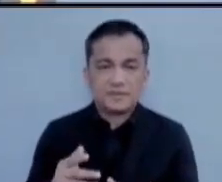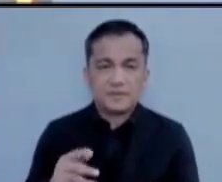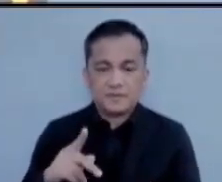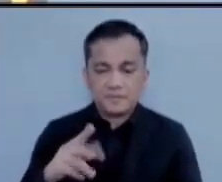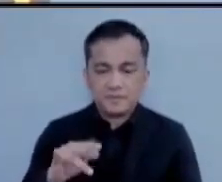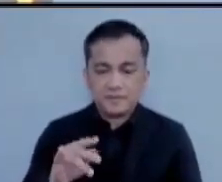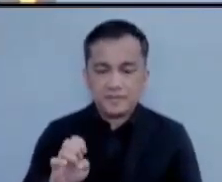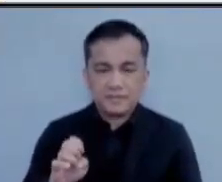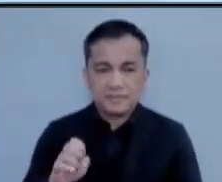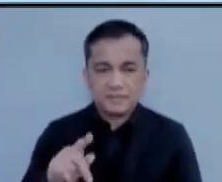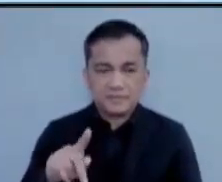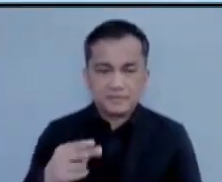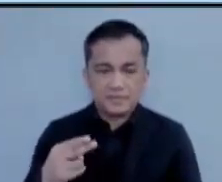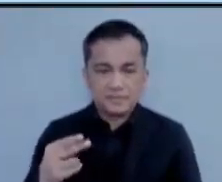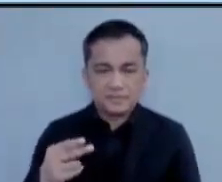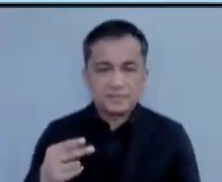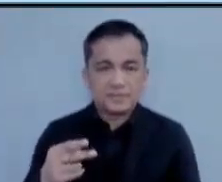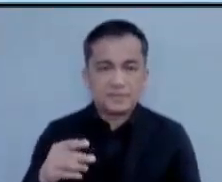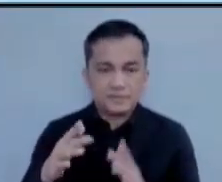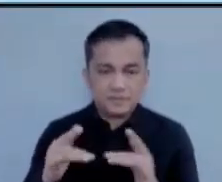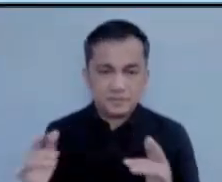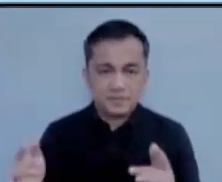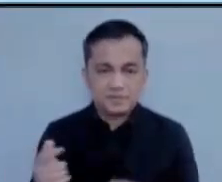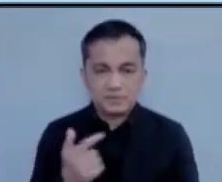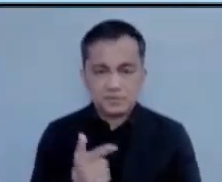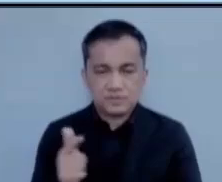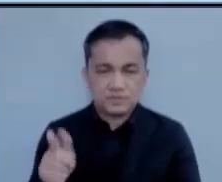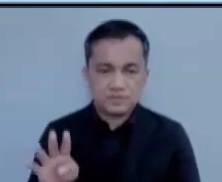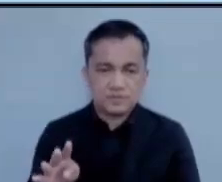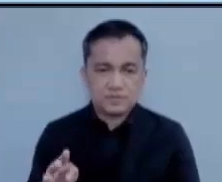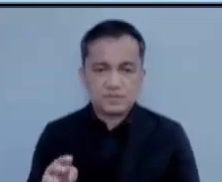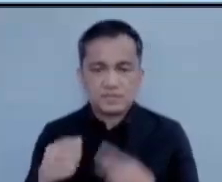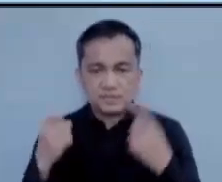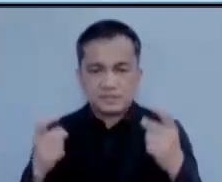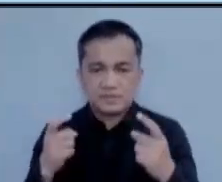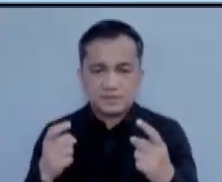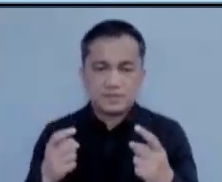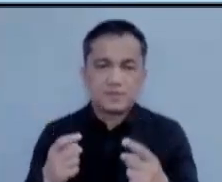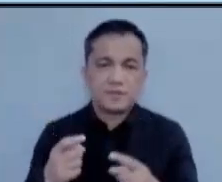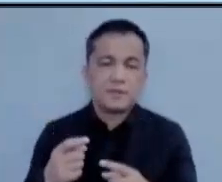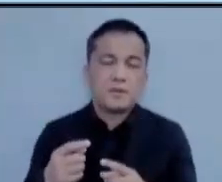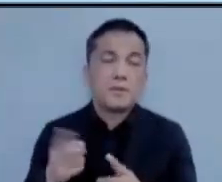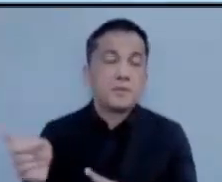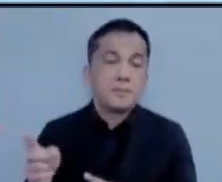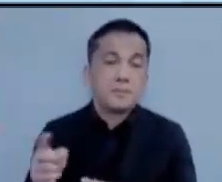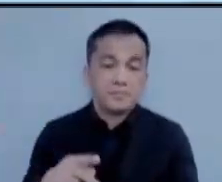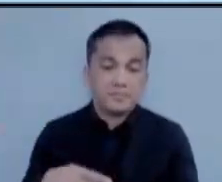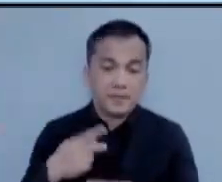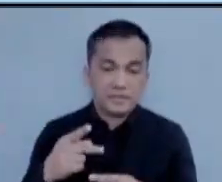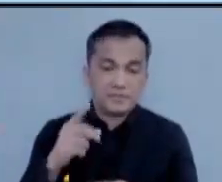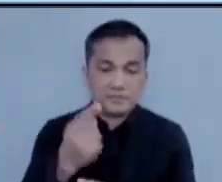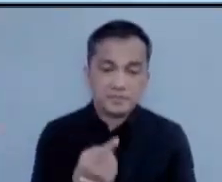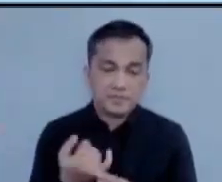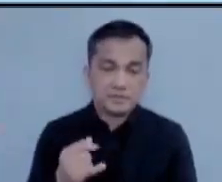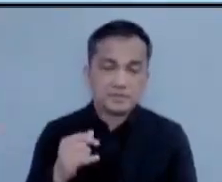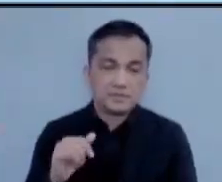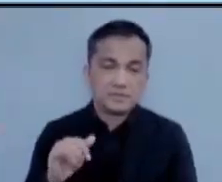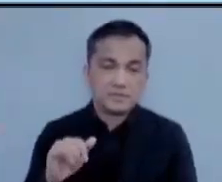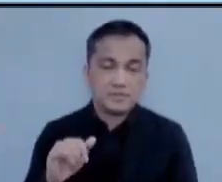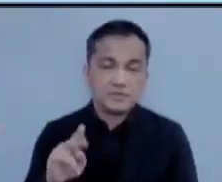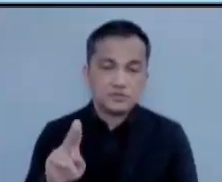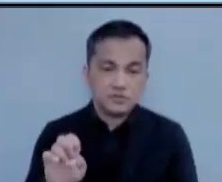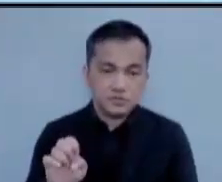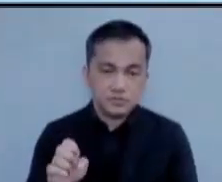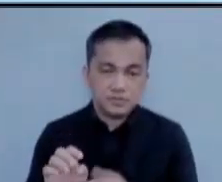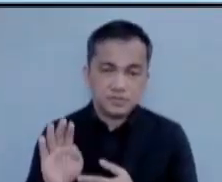2024. Kasabay ng selebrasyon ng Pride Month ngayong buwan ng Hunyo ay binabalik rin ng non-profit organization na Pride